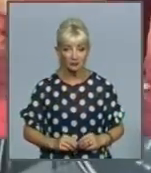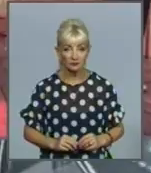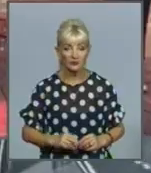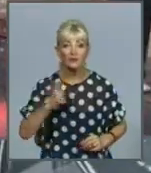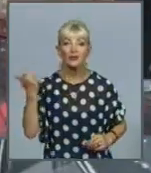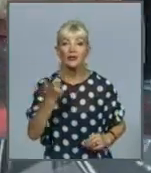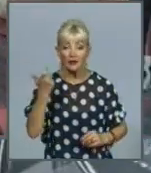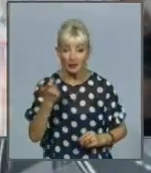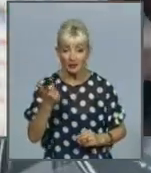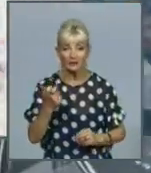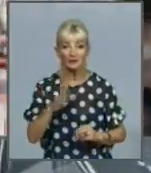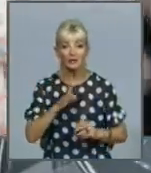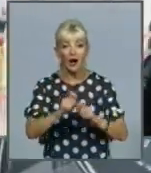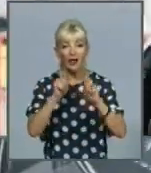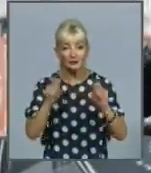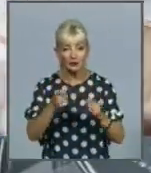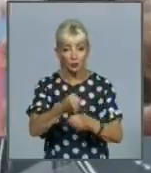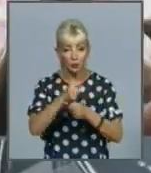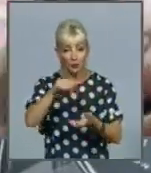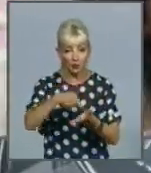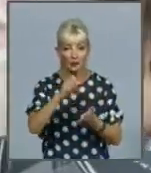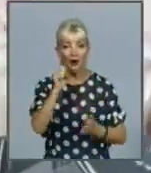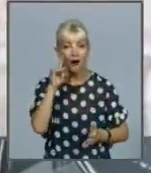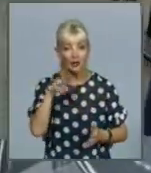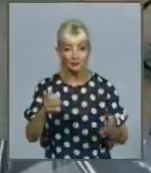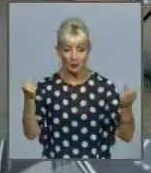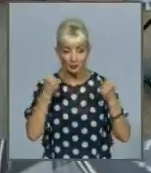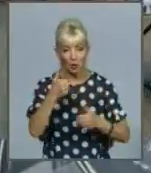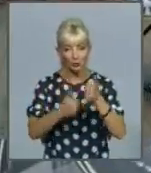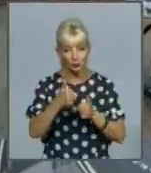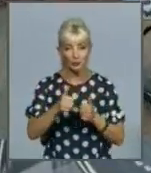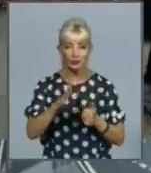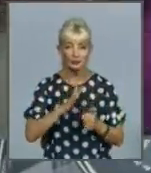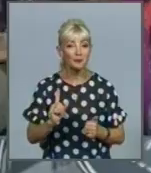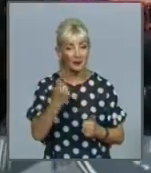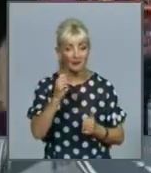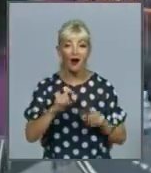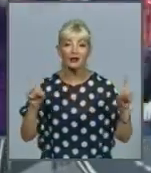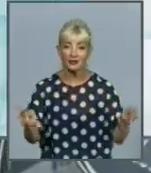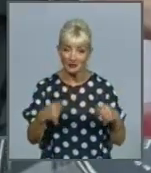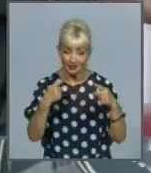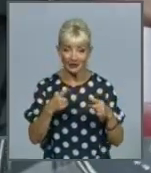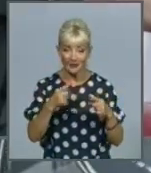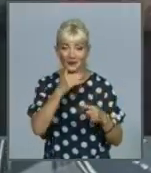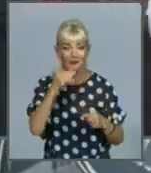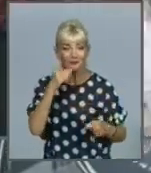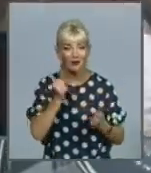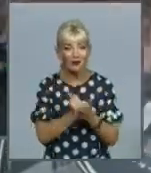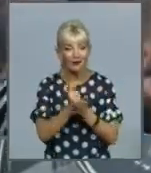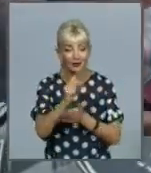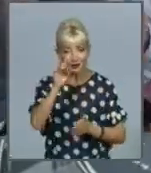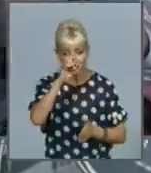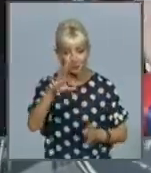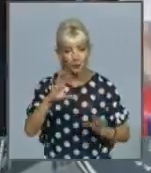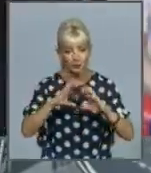В Харькове состоялся открытый кубок города по армспорту. Турнир был премьерным, а организовали его многократные чемпионы мира и